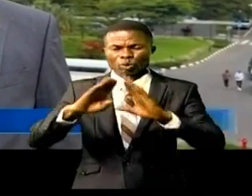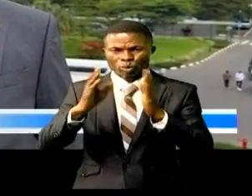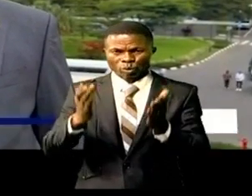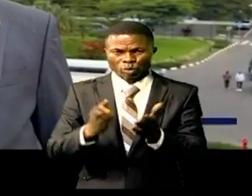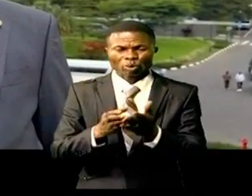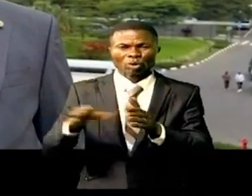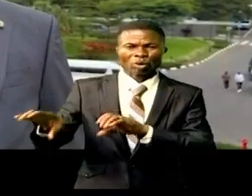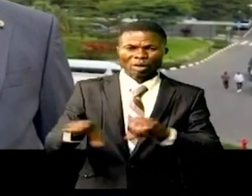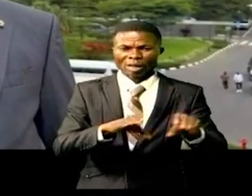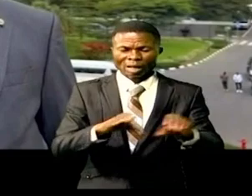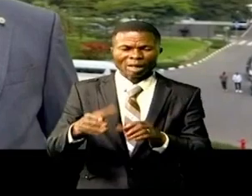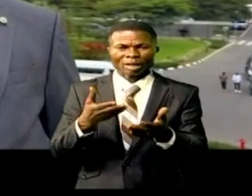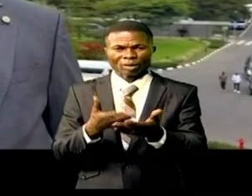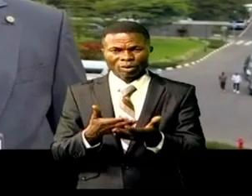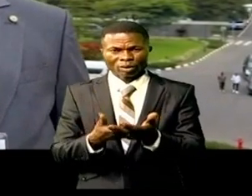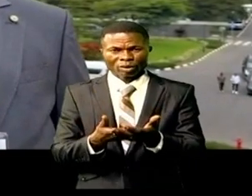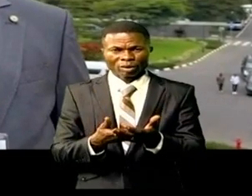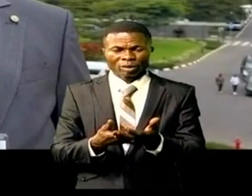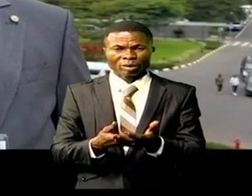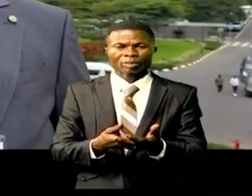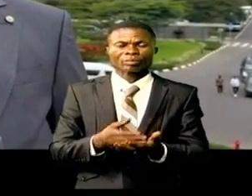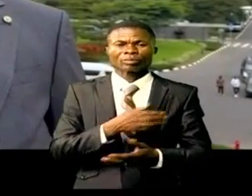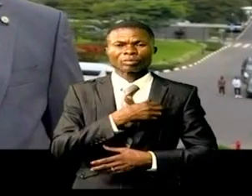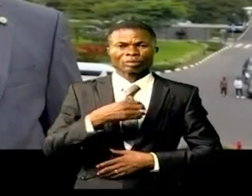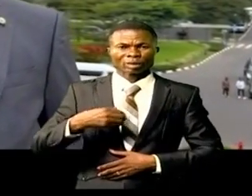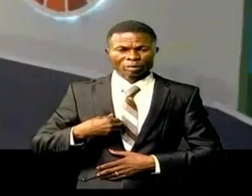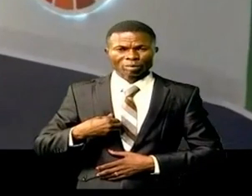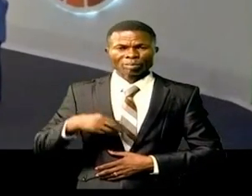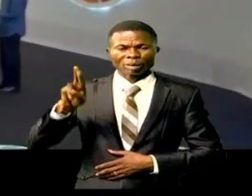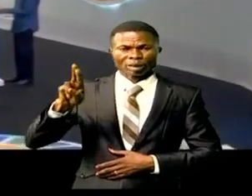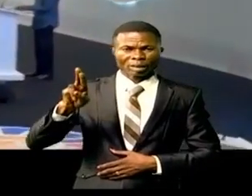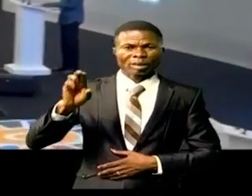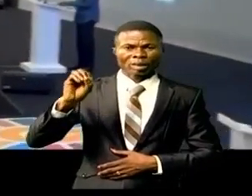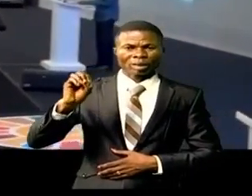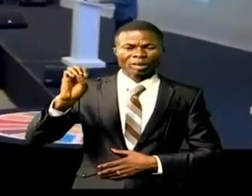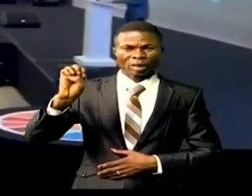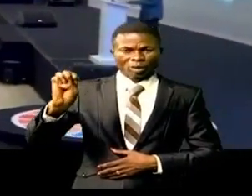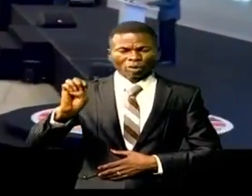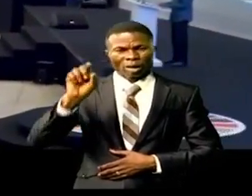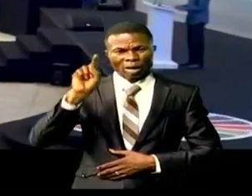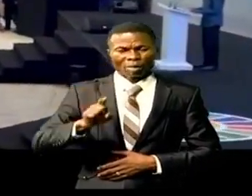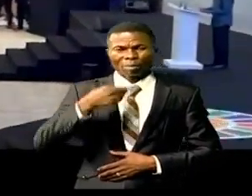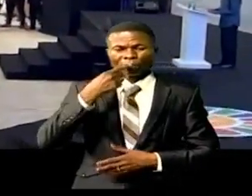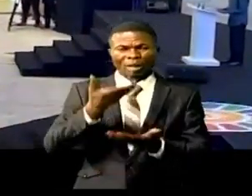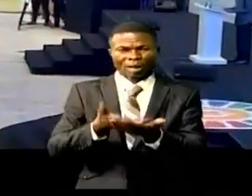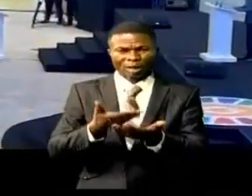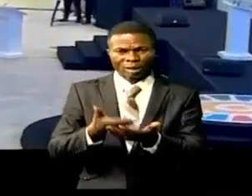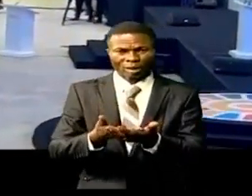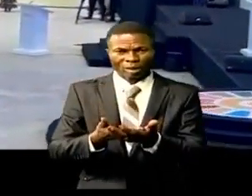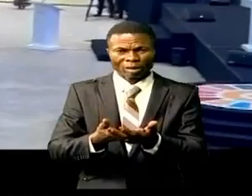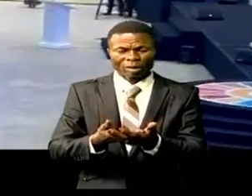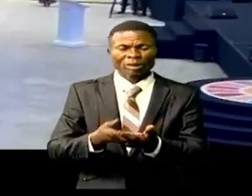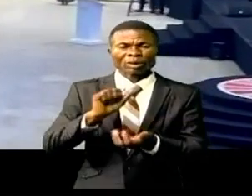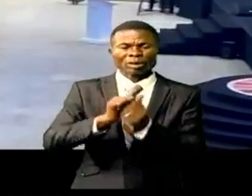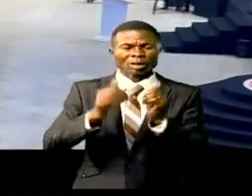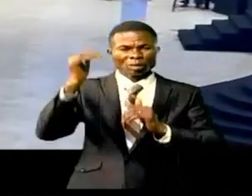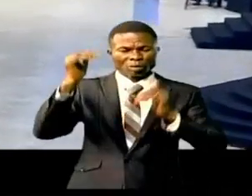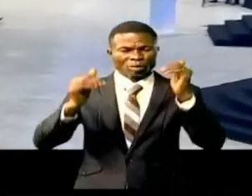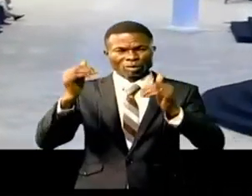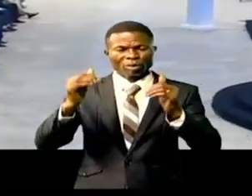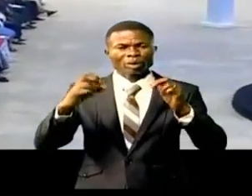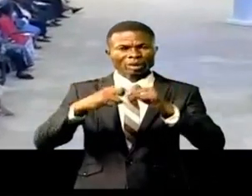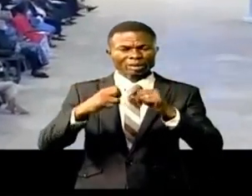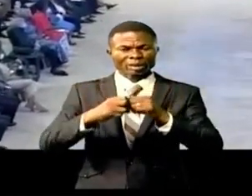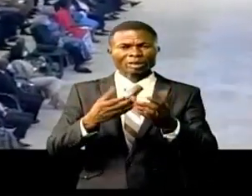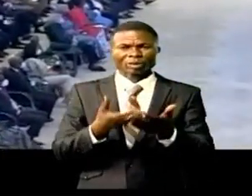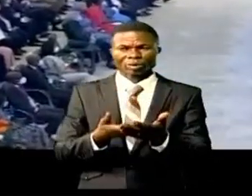à l'électricité, mais dans les milieux ruraux, c'est 1%. C'est là d'abord un déséquilibre. Je suis venu ici pour